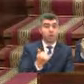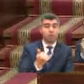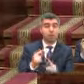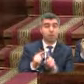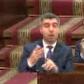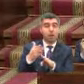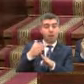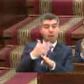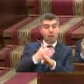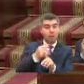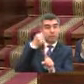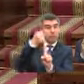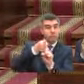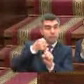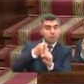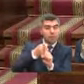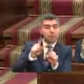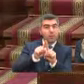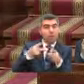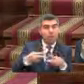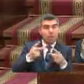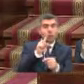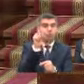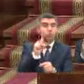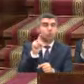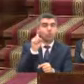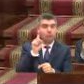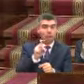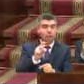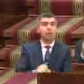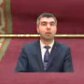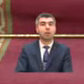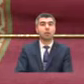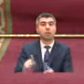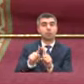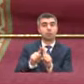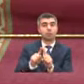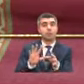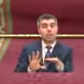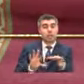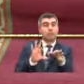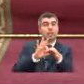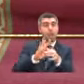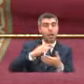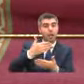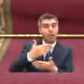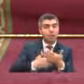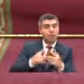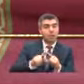وقبل ذلك كنشتغلوا مباشرة مع الجماعة الترابية من أجل أن تكون لنا اتفاقية ثنائية بيننا وزارة